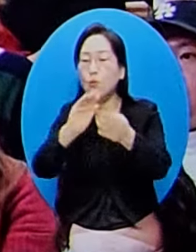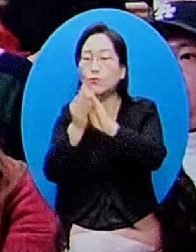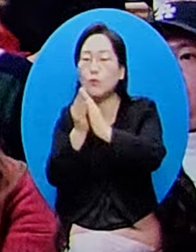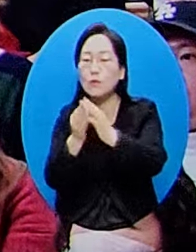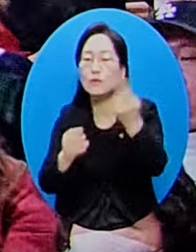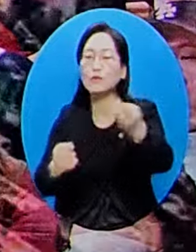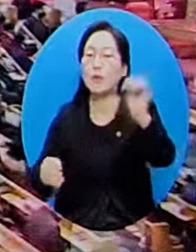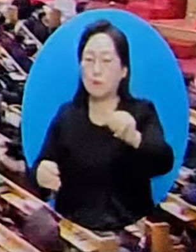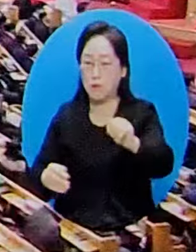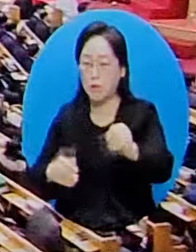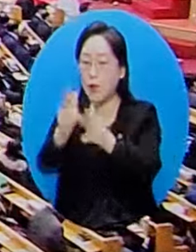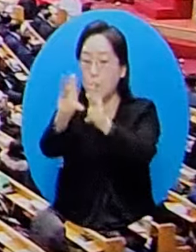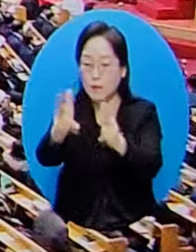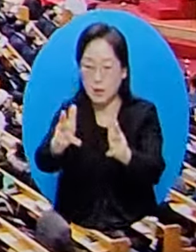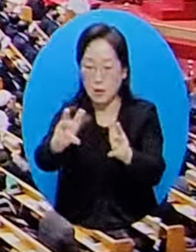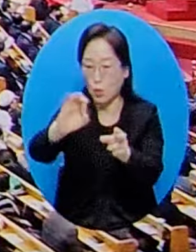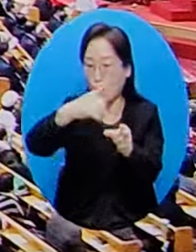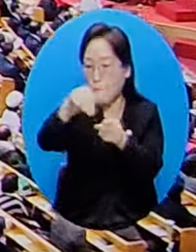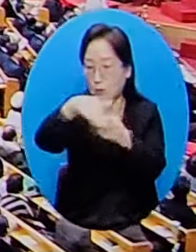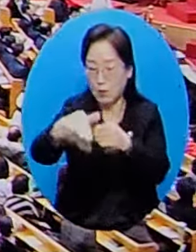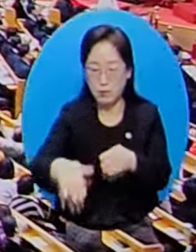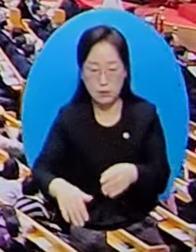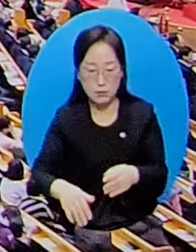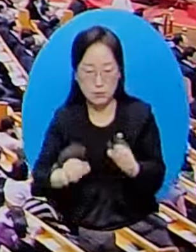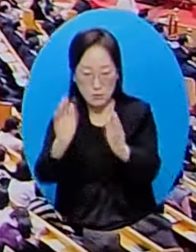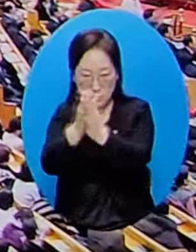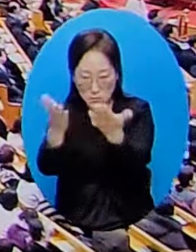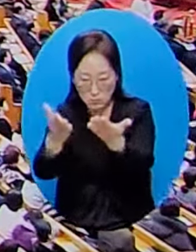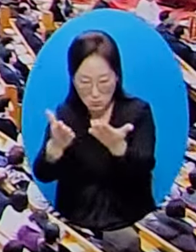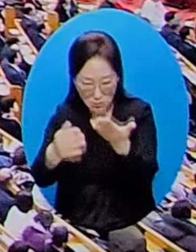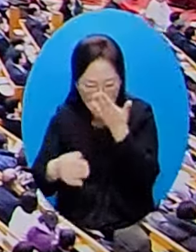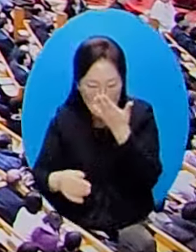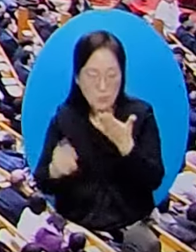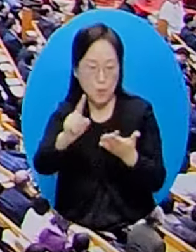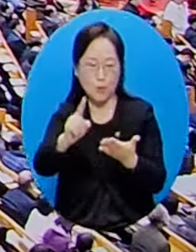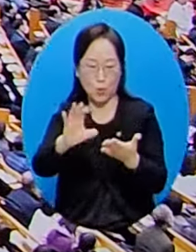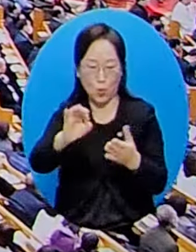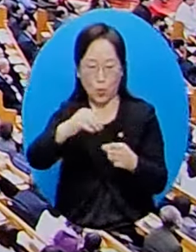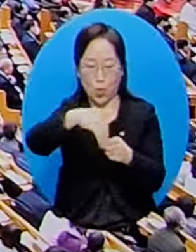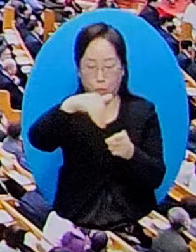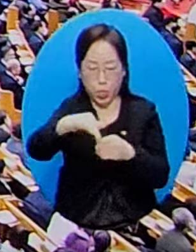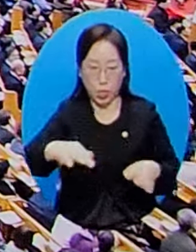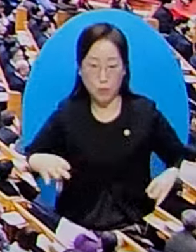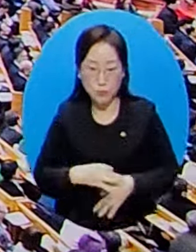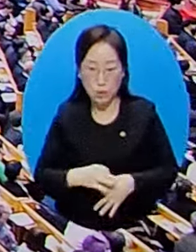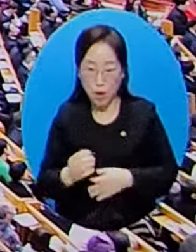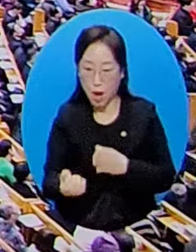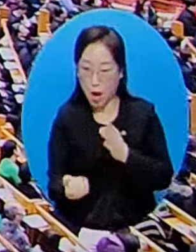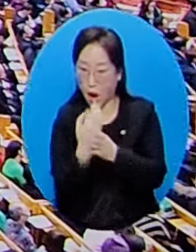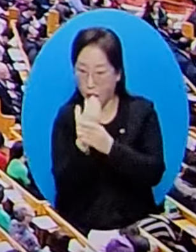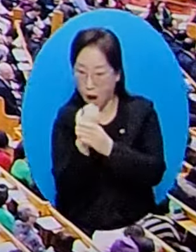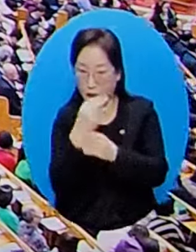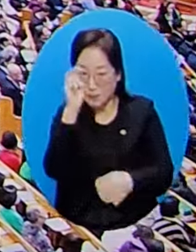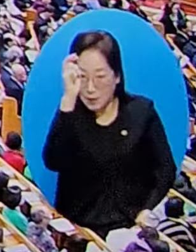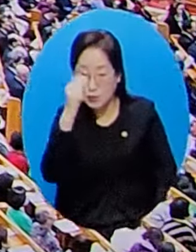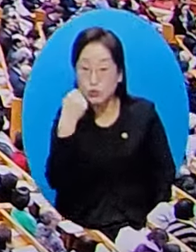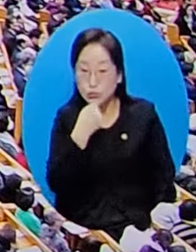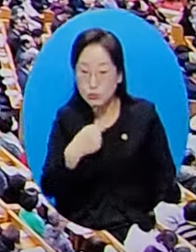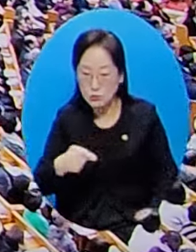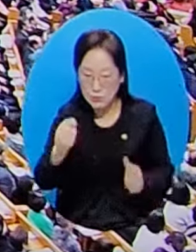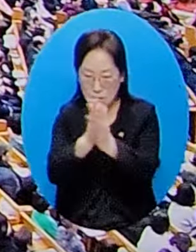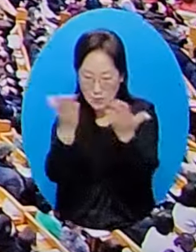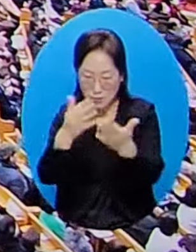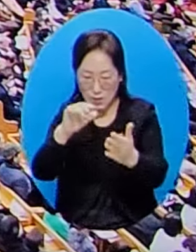넘어갔습니다. 그 사람들이 야 이 엄청난 돈을 빼돌렸구나 알아보니까 그 비밀장부